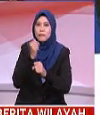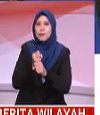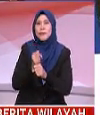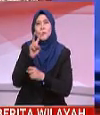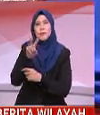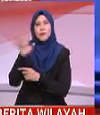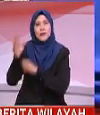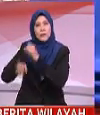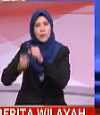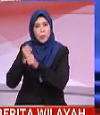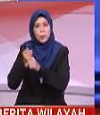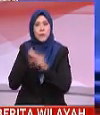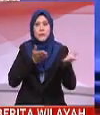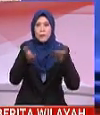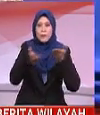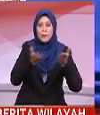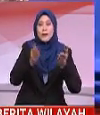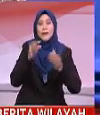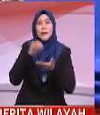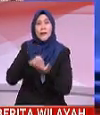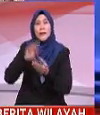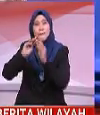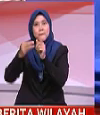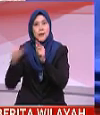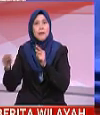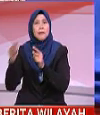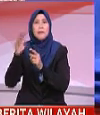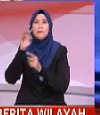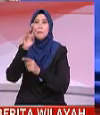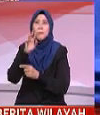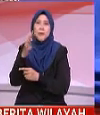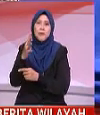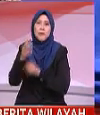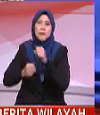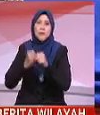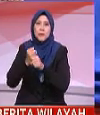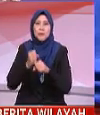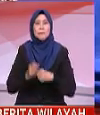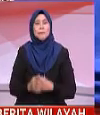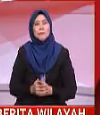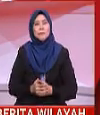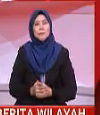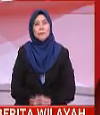dalam tempoh itu, beliau berkhidmat di RTM Miri selama 14 tahun.